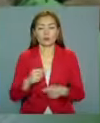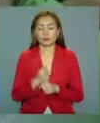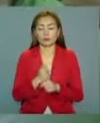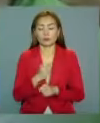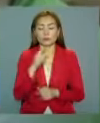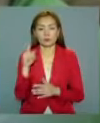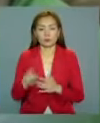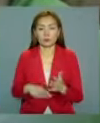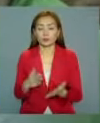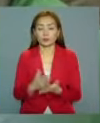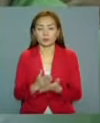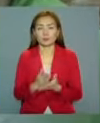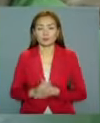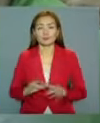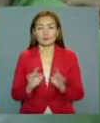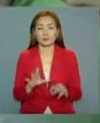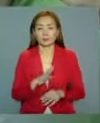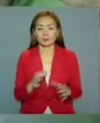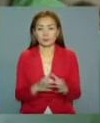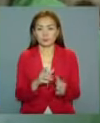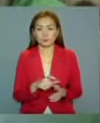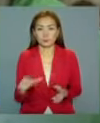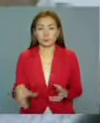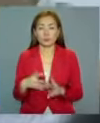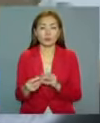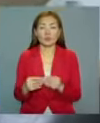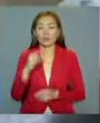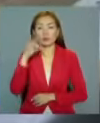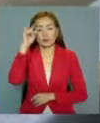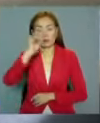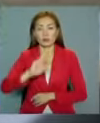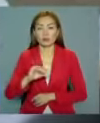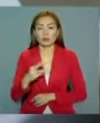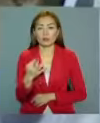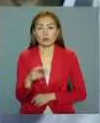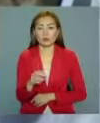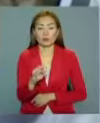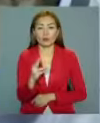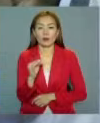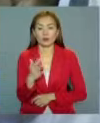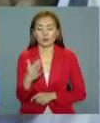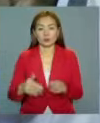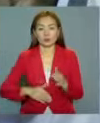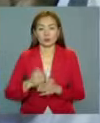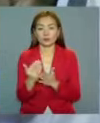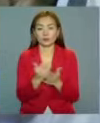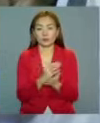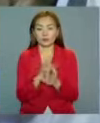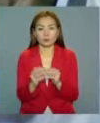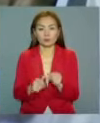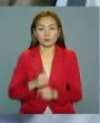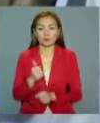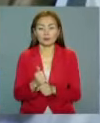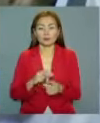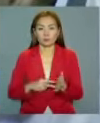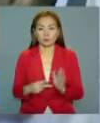үлес қосатынымызға сенімдіміз деп атап өтті топ мүшелері. Өз кезегінде Қазақтелеком өкілдері Қасым Жомарт Тоқаевтың сайлауалды бағдарламасының